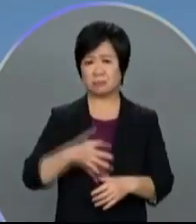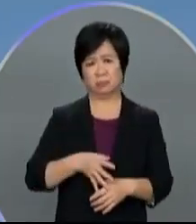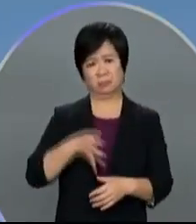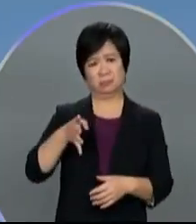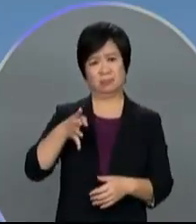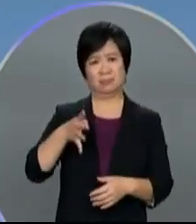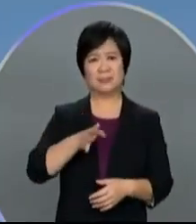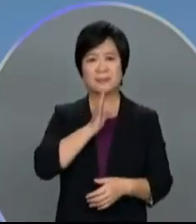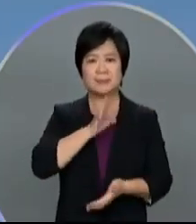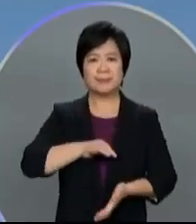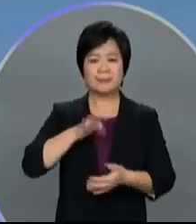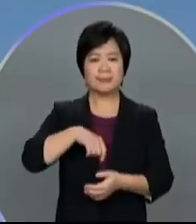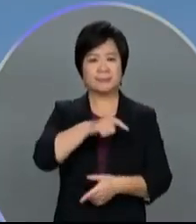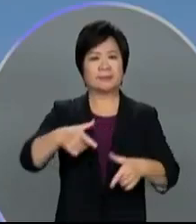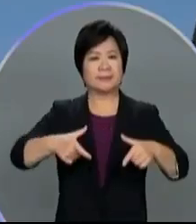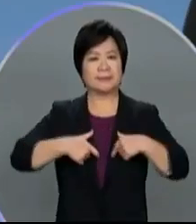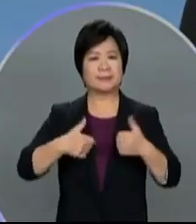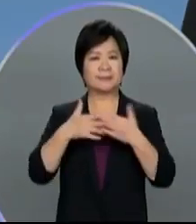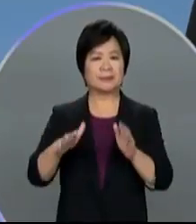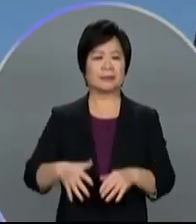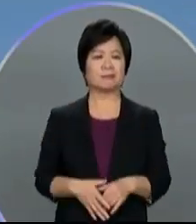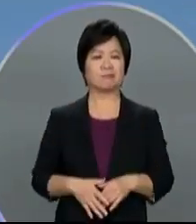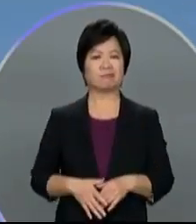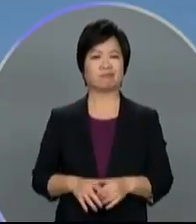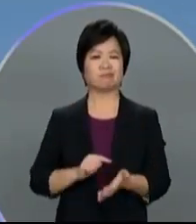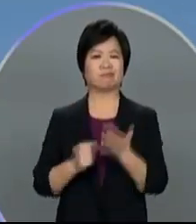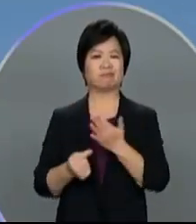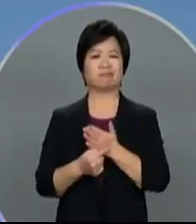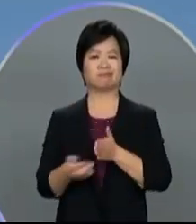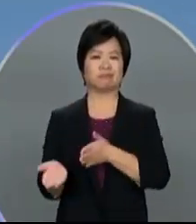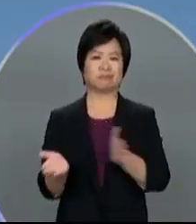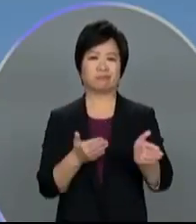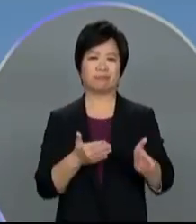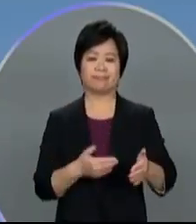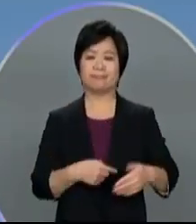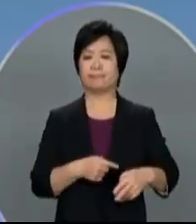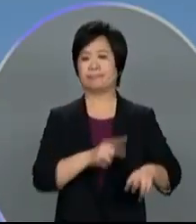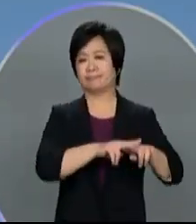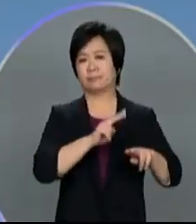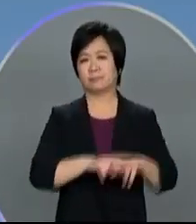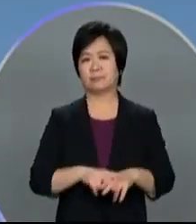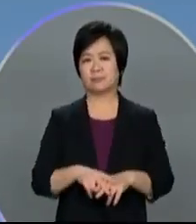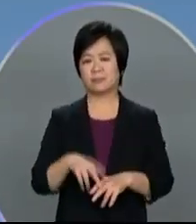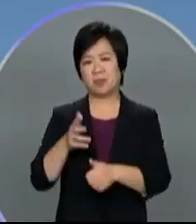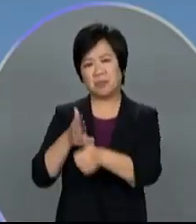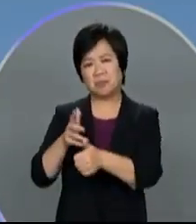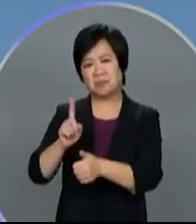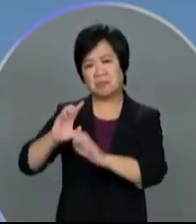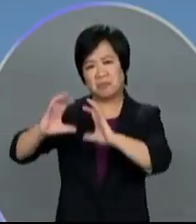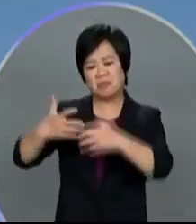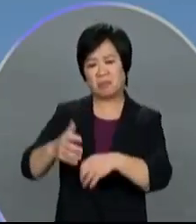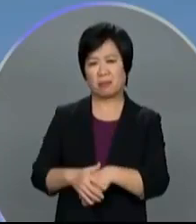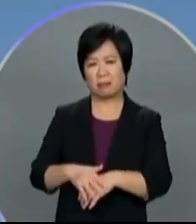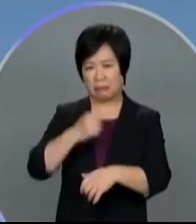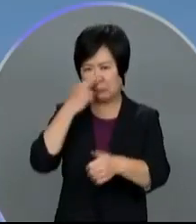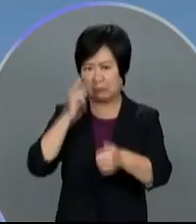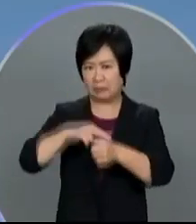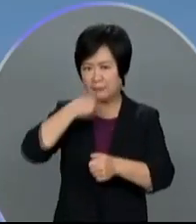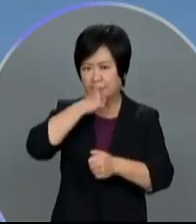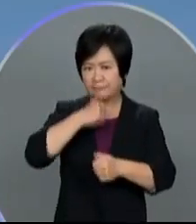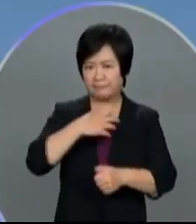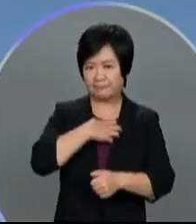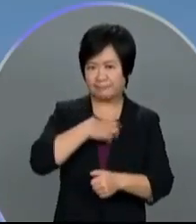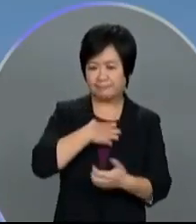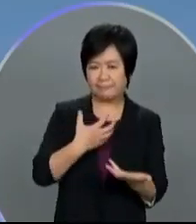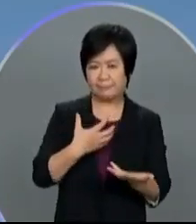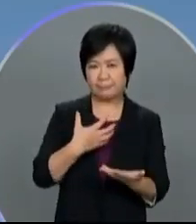们心里不要都是那个国家。韩市长被问到哪个国家最危害台湾的安全时，他